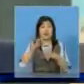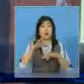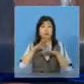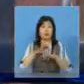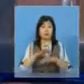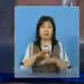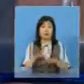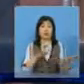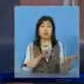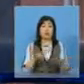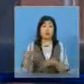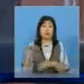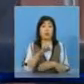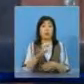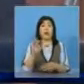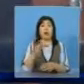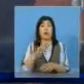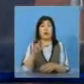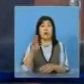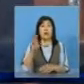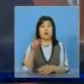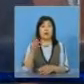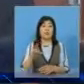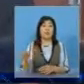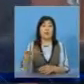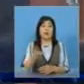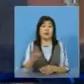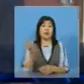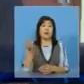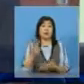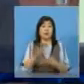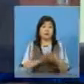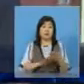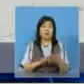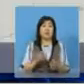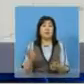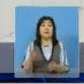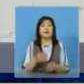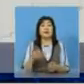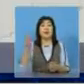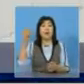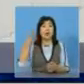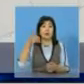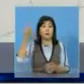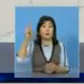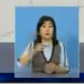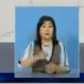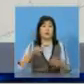Шара облыс орталығы емес, алға Байғанин аудандарын да қамтиды. Ел әдебиетшілерінің алды бүгін Ақтөбеге